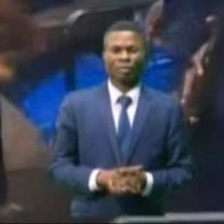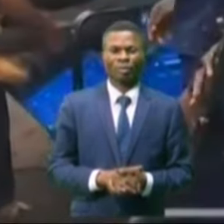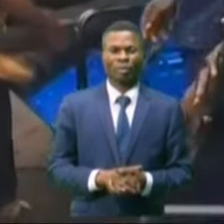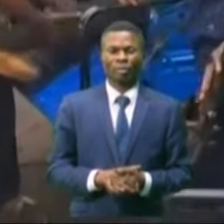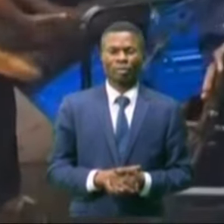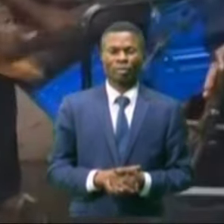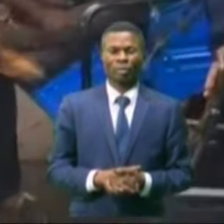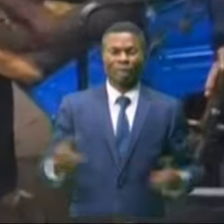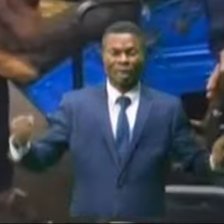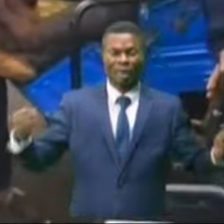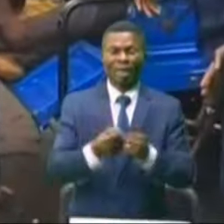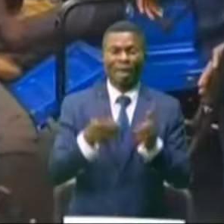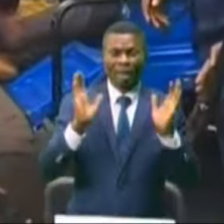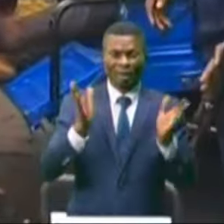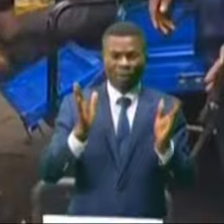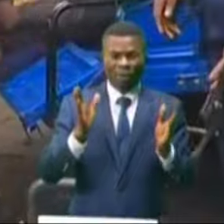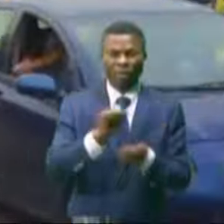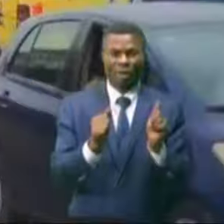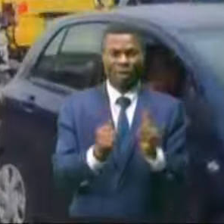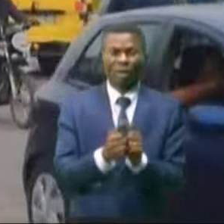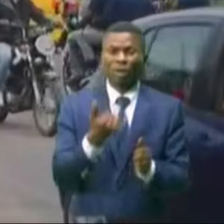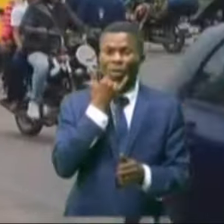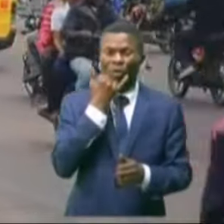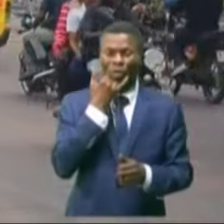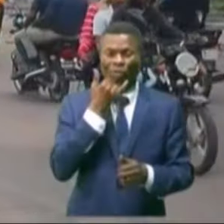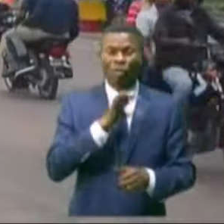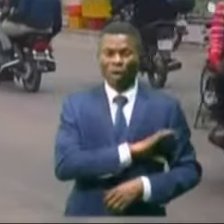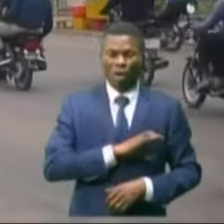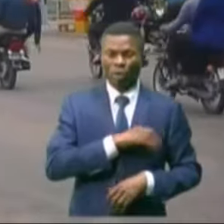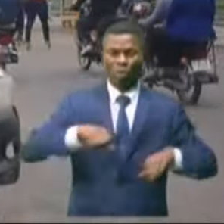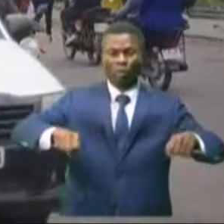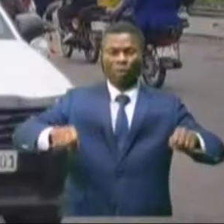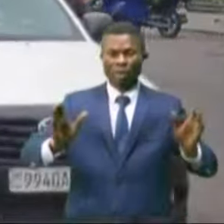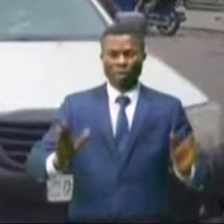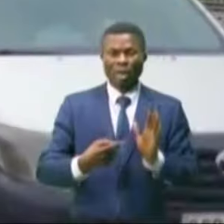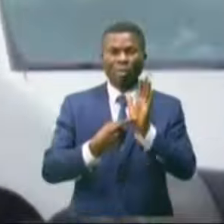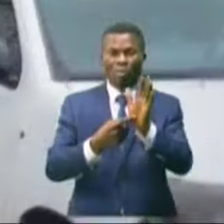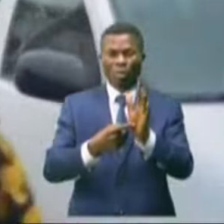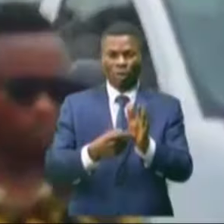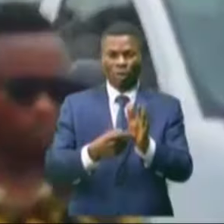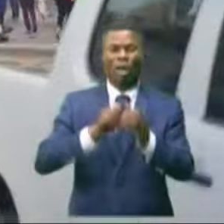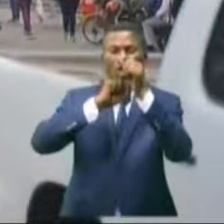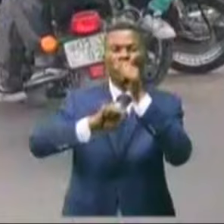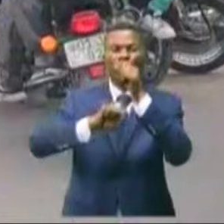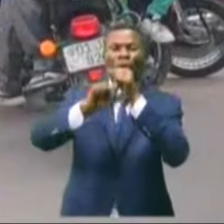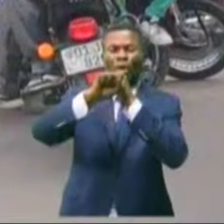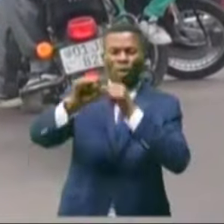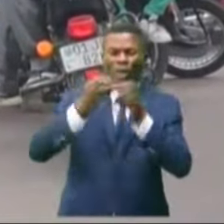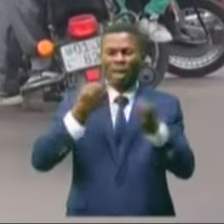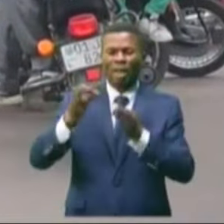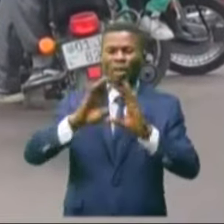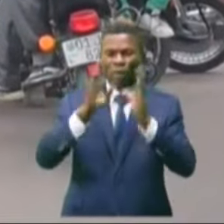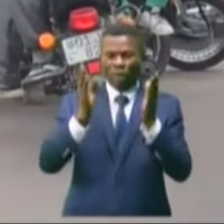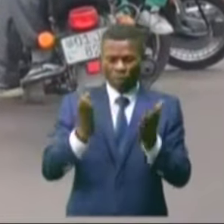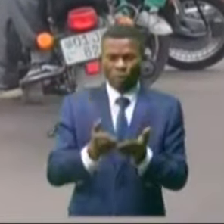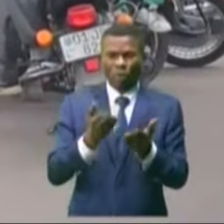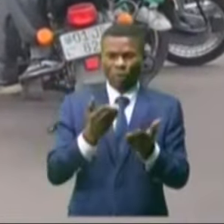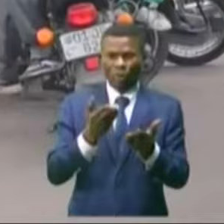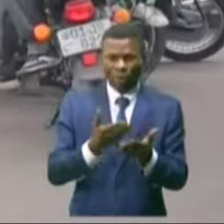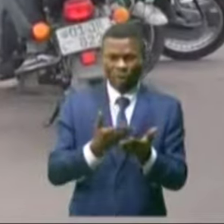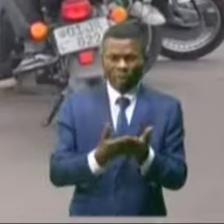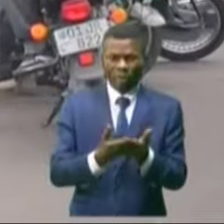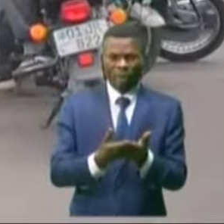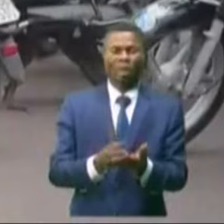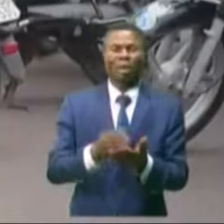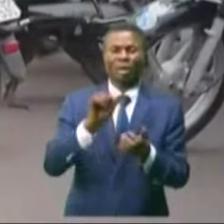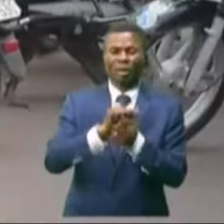accidents graves consécutifs à des erreurs de comportement justifient ce lancement des campagnes de la sensibilisation dénommée « Un casque, une